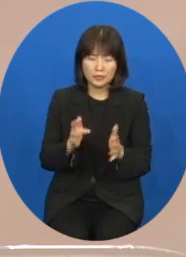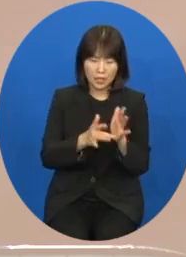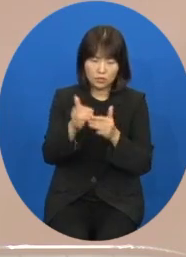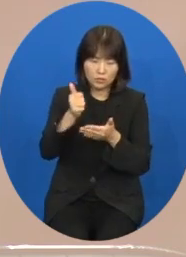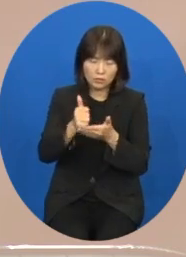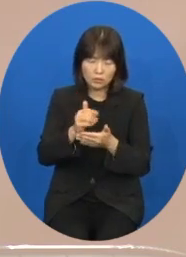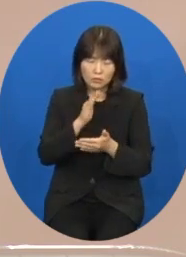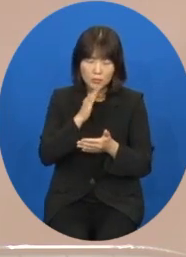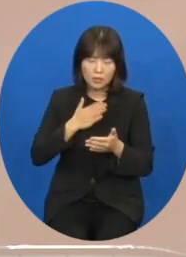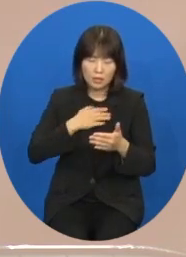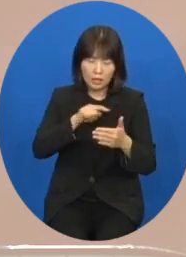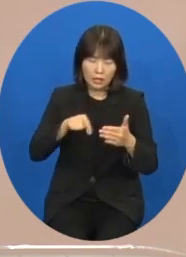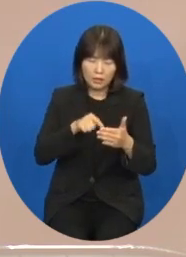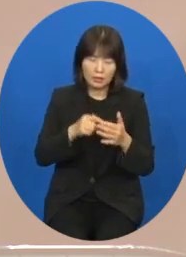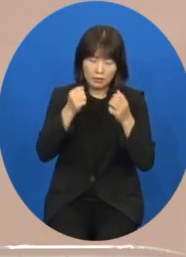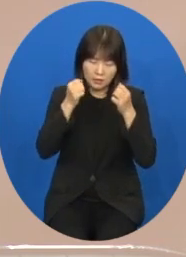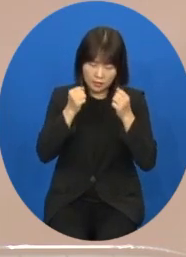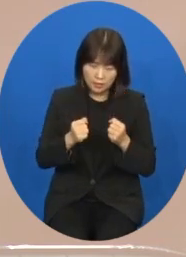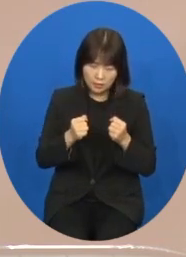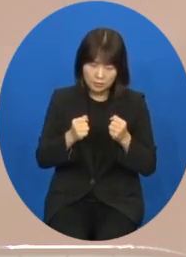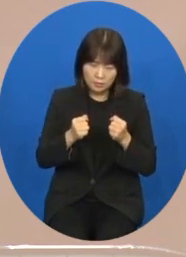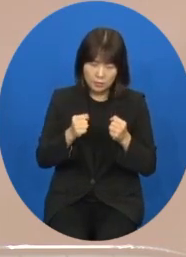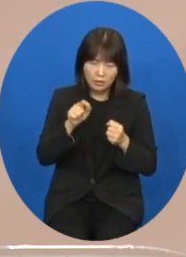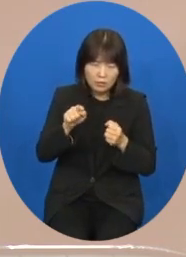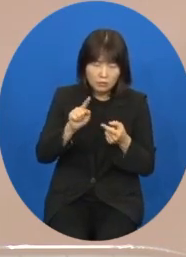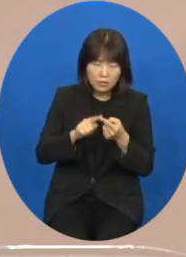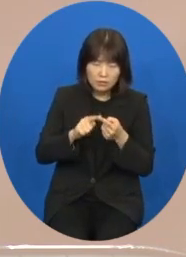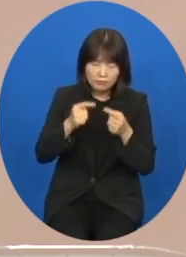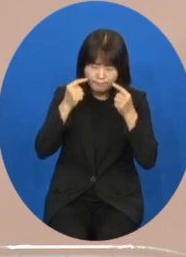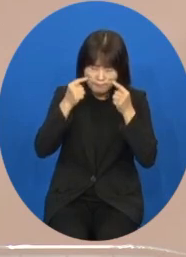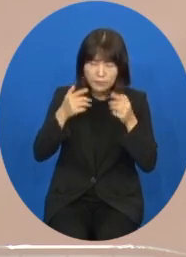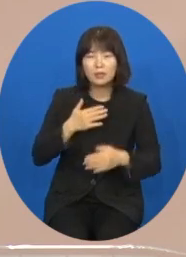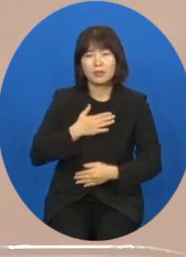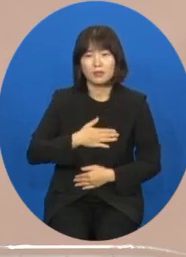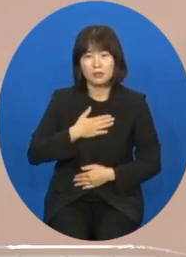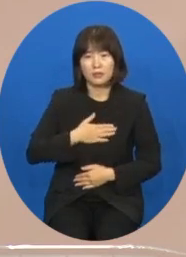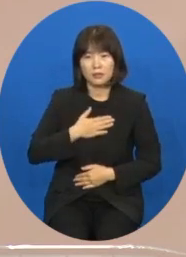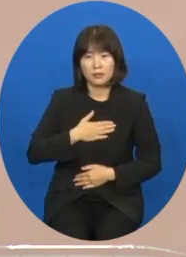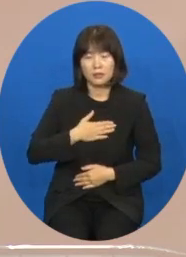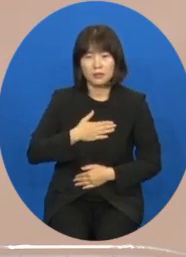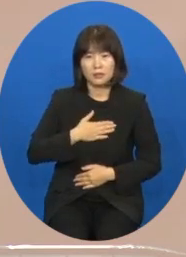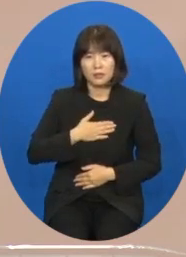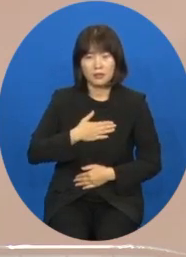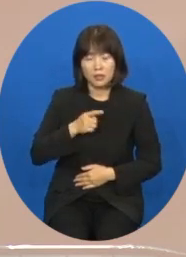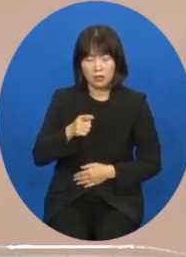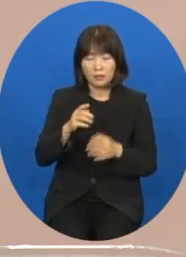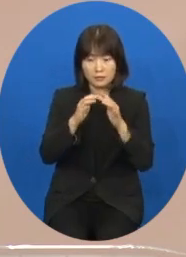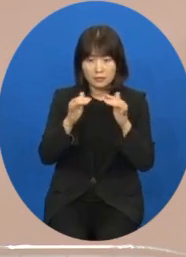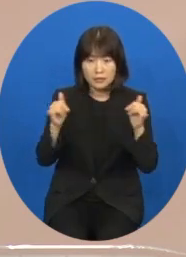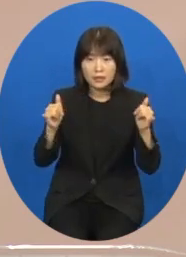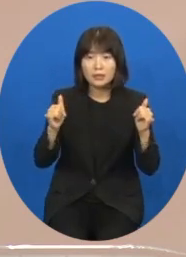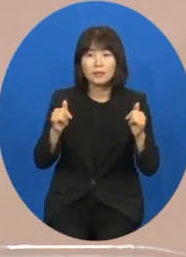예수님은 정말 제 안에 계십니다. 제가 그걸 분명히 압니다. 그러신 분들은